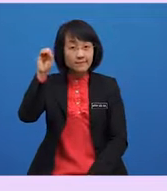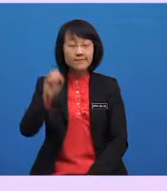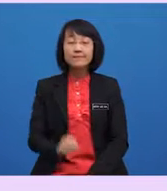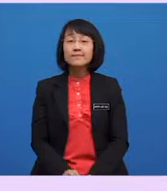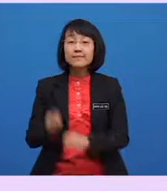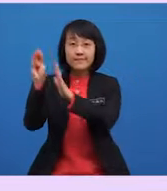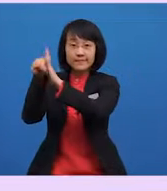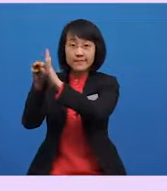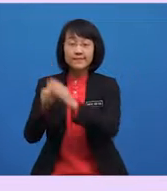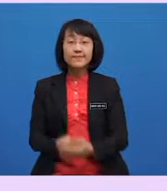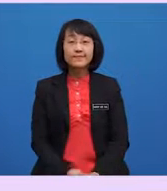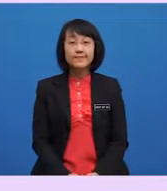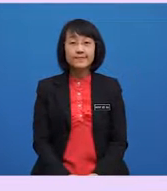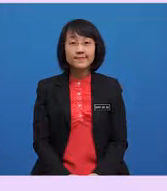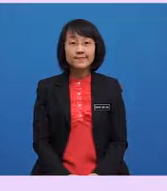7/10 darab 60 minit.